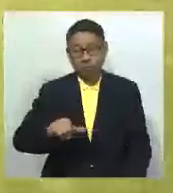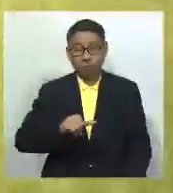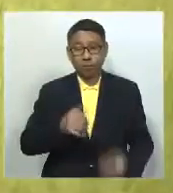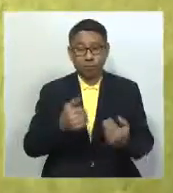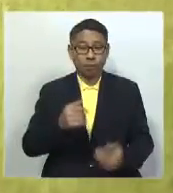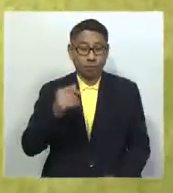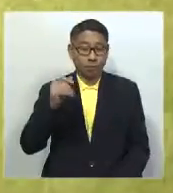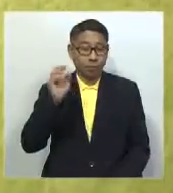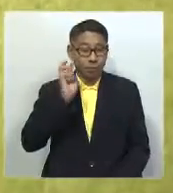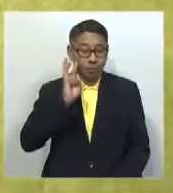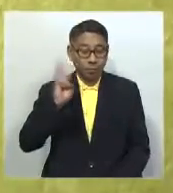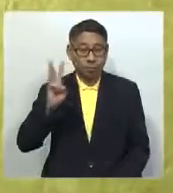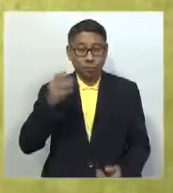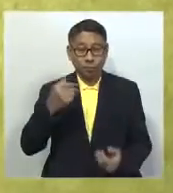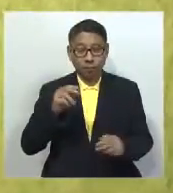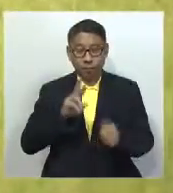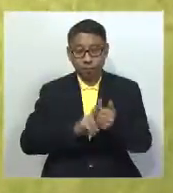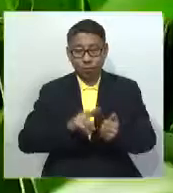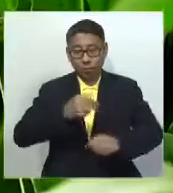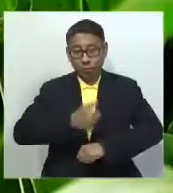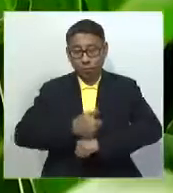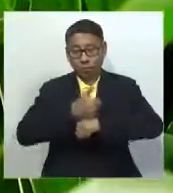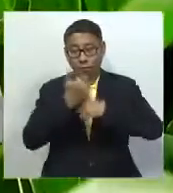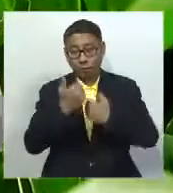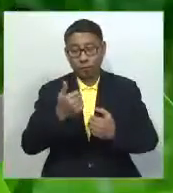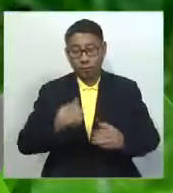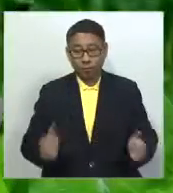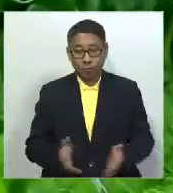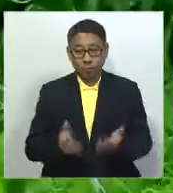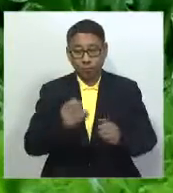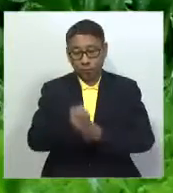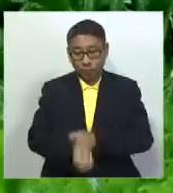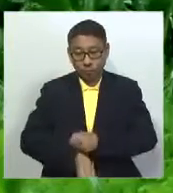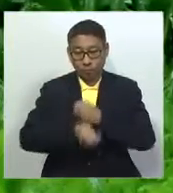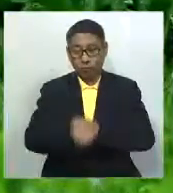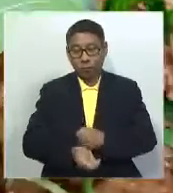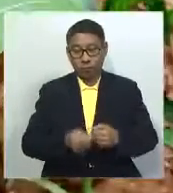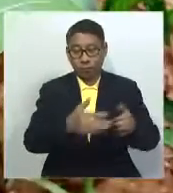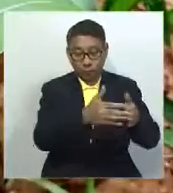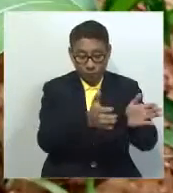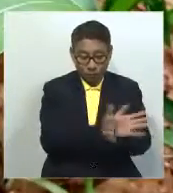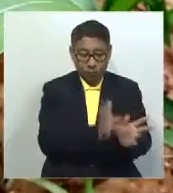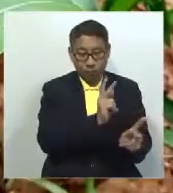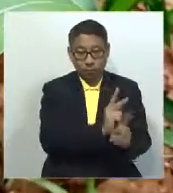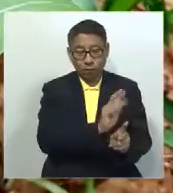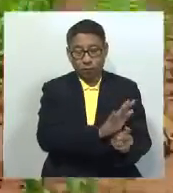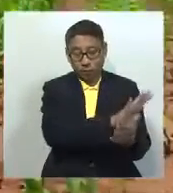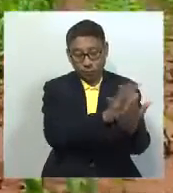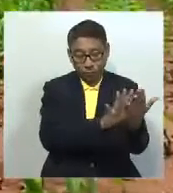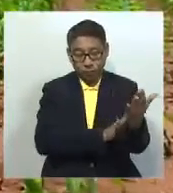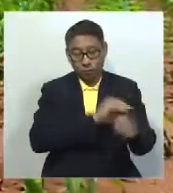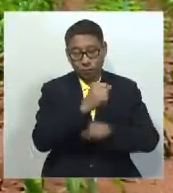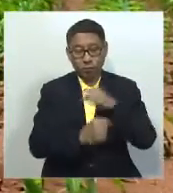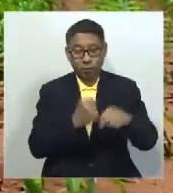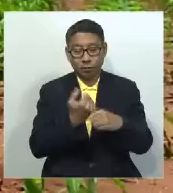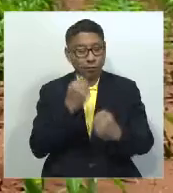ศกิติโยภาสรองอธิบดีกรมส่งเสริมการเกษตรก็ประเมินสถานการณ์น้ำในอ่างเก็บน้ำขนาดใหญ่และขนาดกลางทั่วประเทศปีนี้